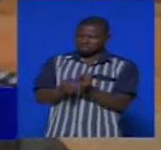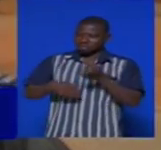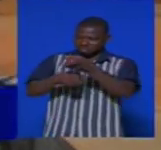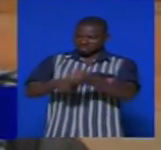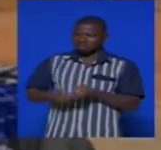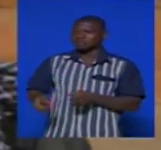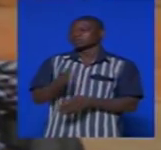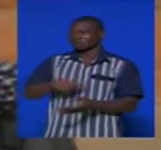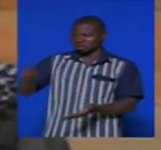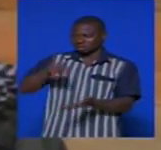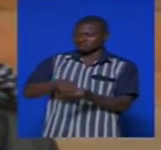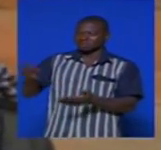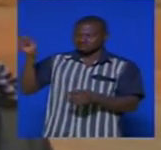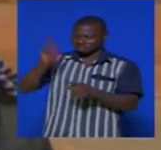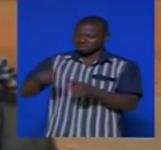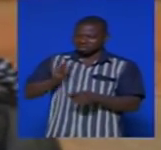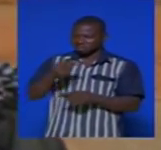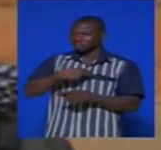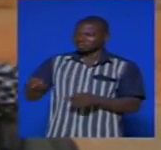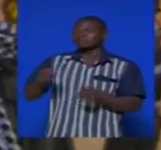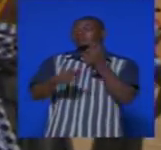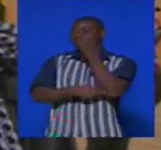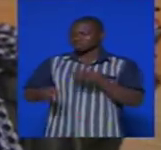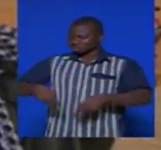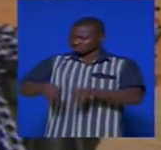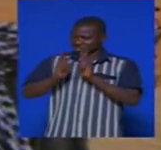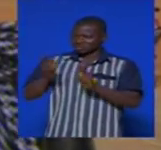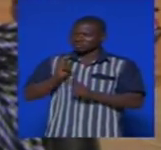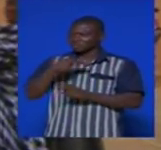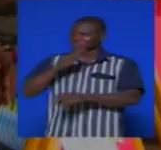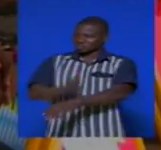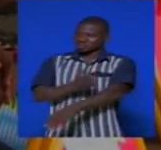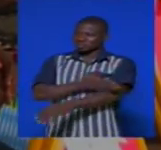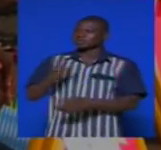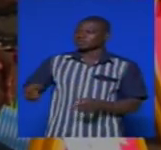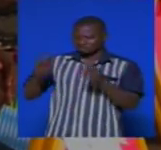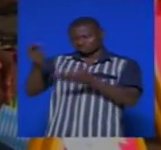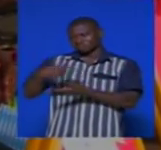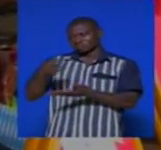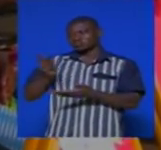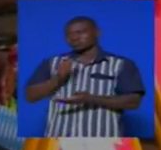nous permettra d'augmenter les récoltes. Vraiment, nous sommes contents. Créée en 2004,